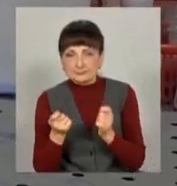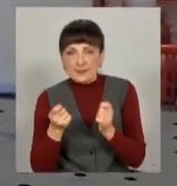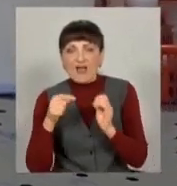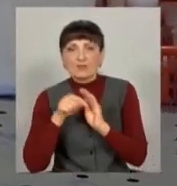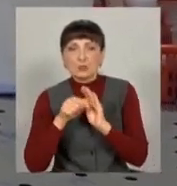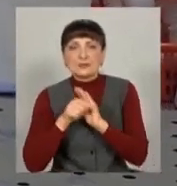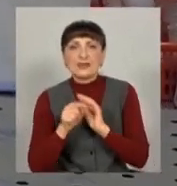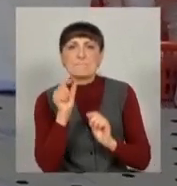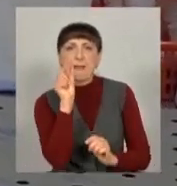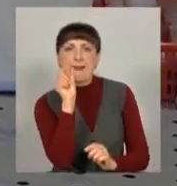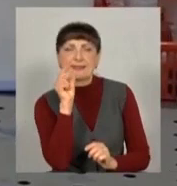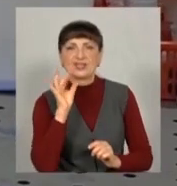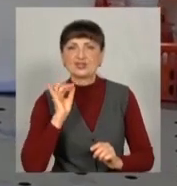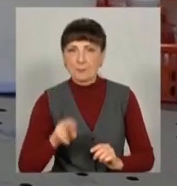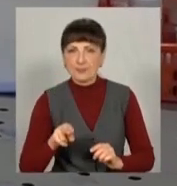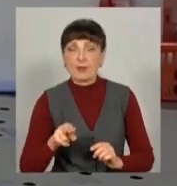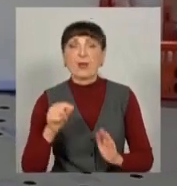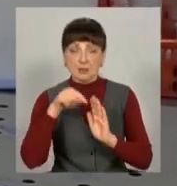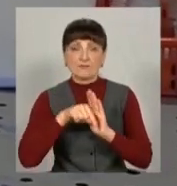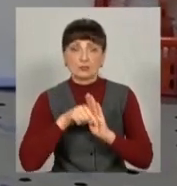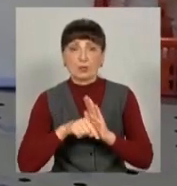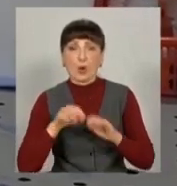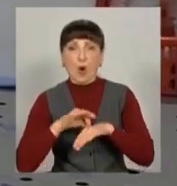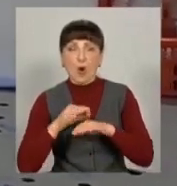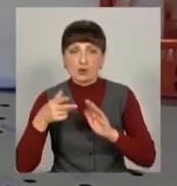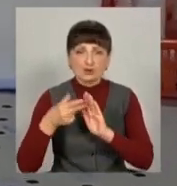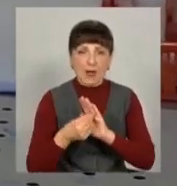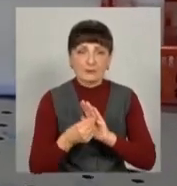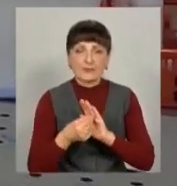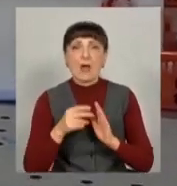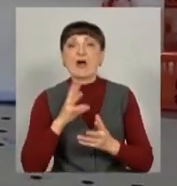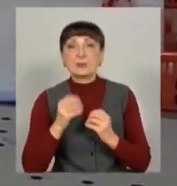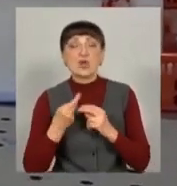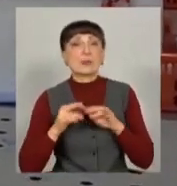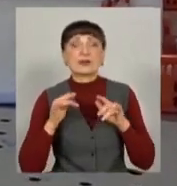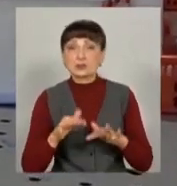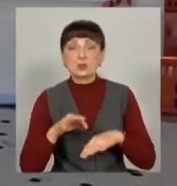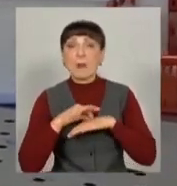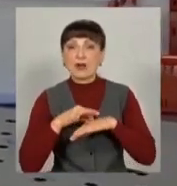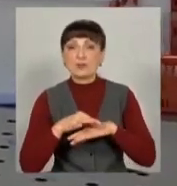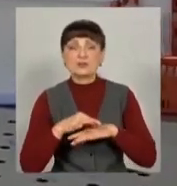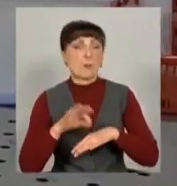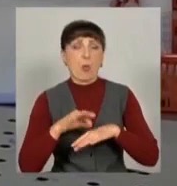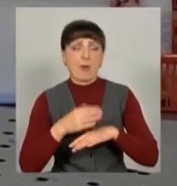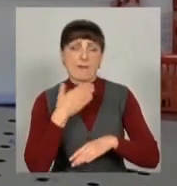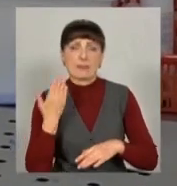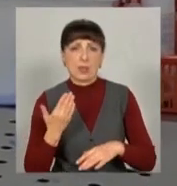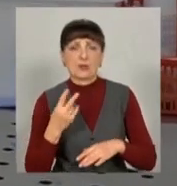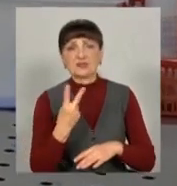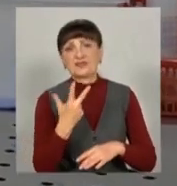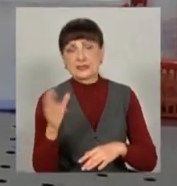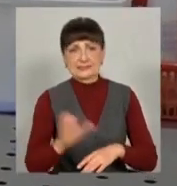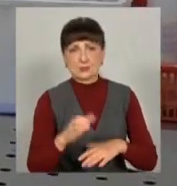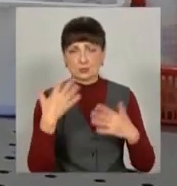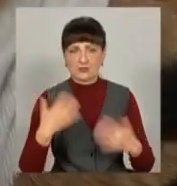внутри находится микрочип. И ставим подкожно. А вообще эта процедура проводится безболезненно. За 2-3 секунды